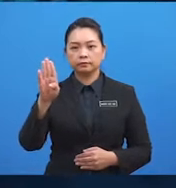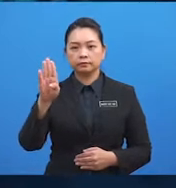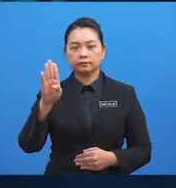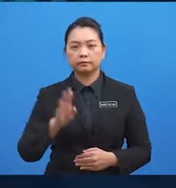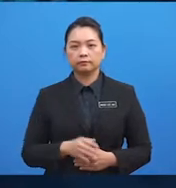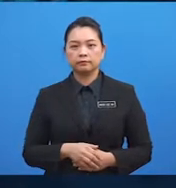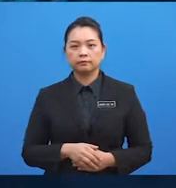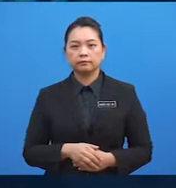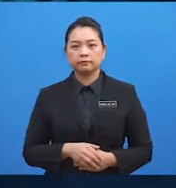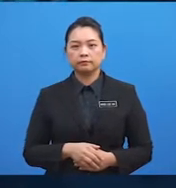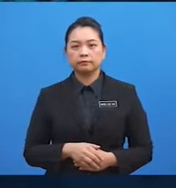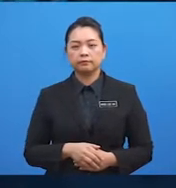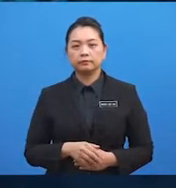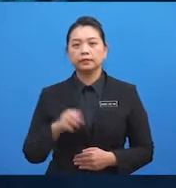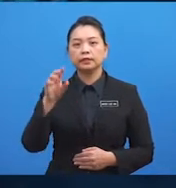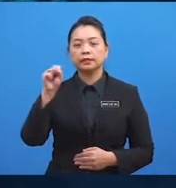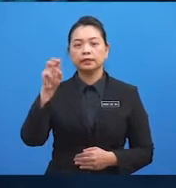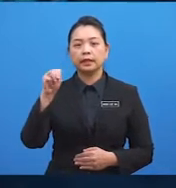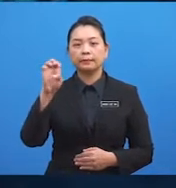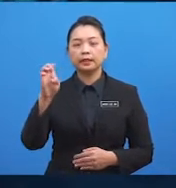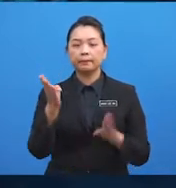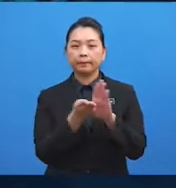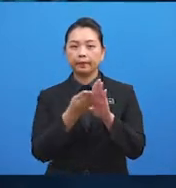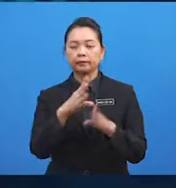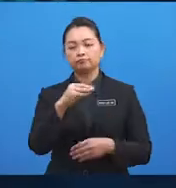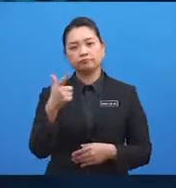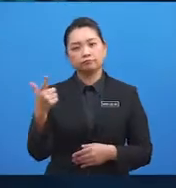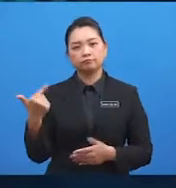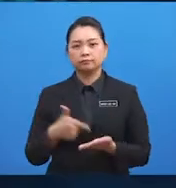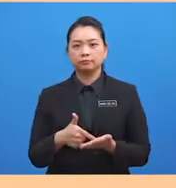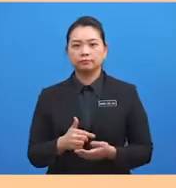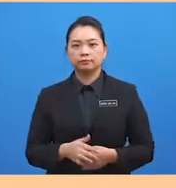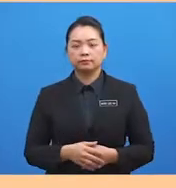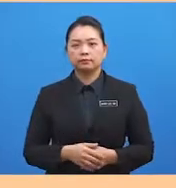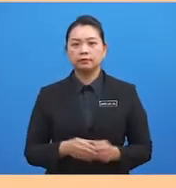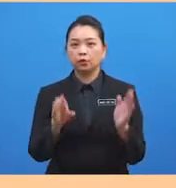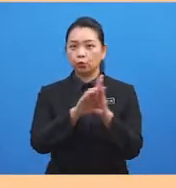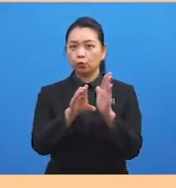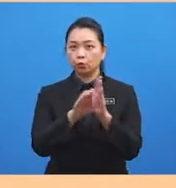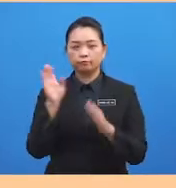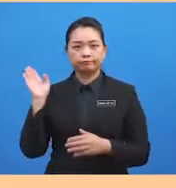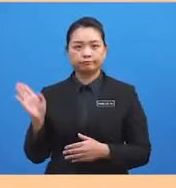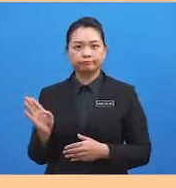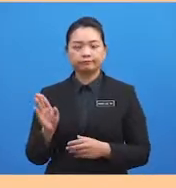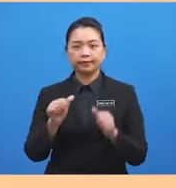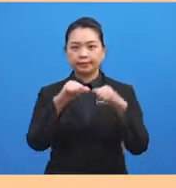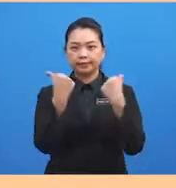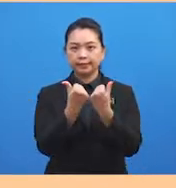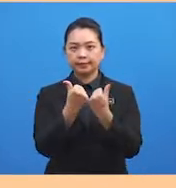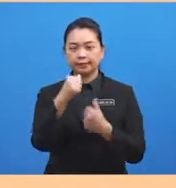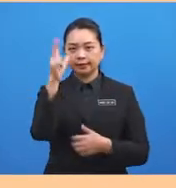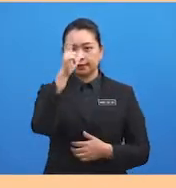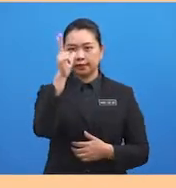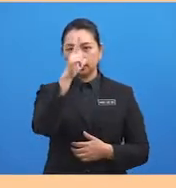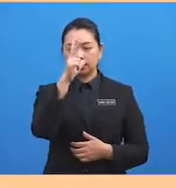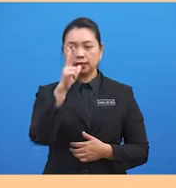(SUPERB), SME Bank dan lain-lain. Contohnya, Majlis